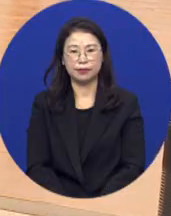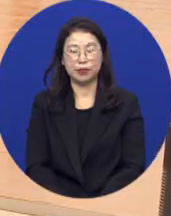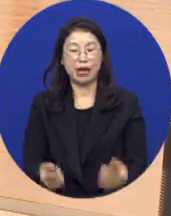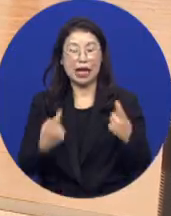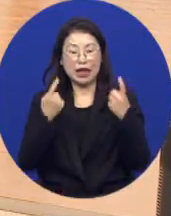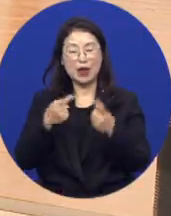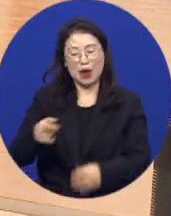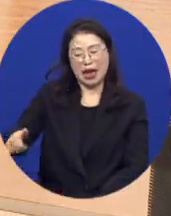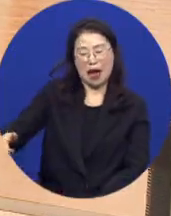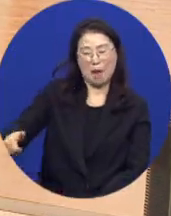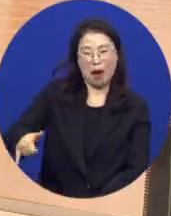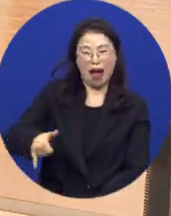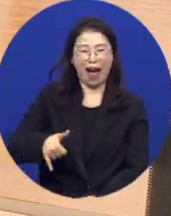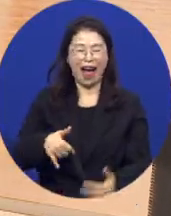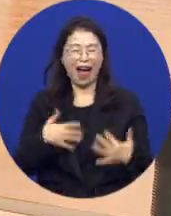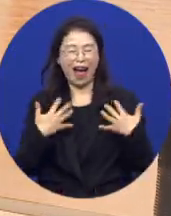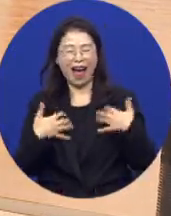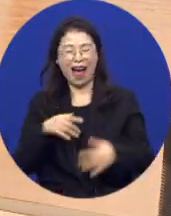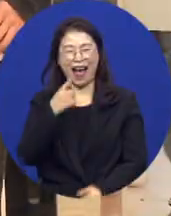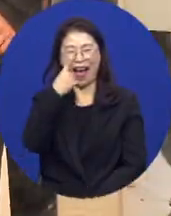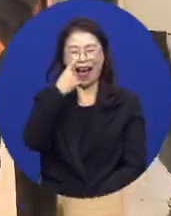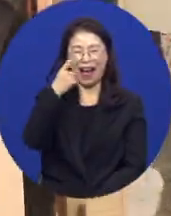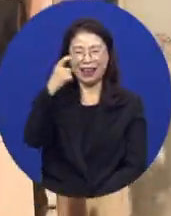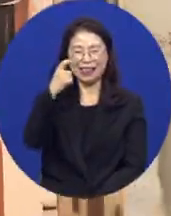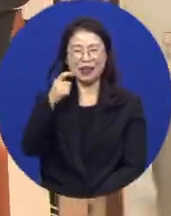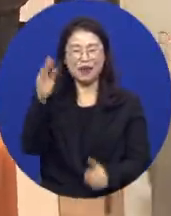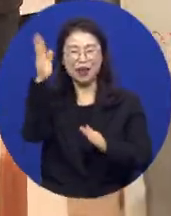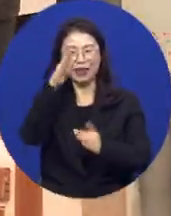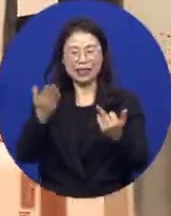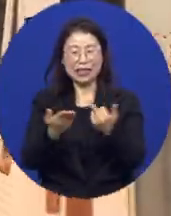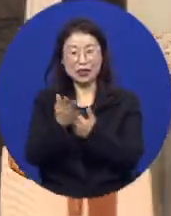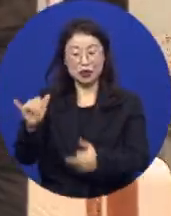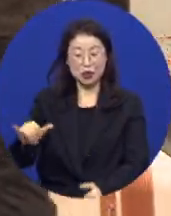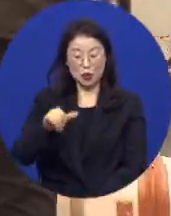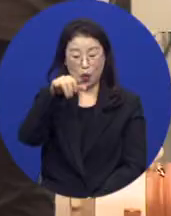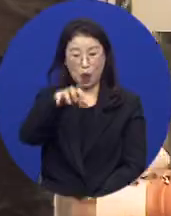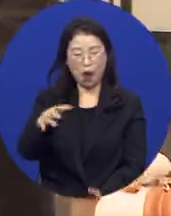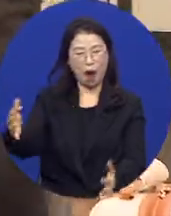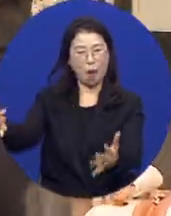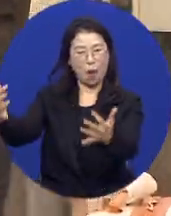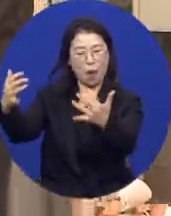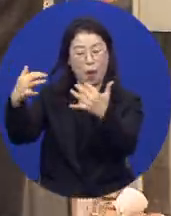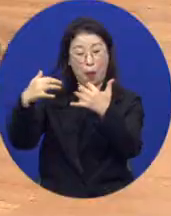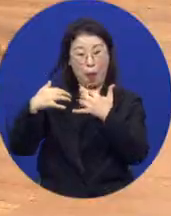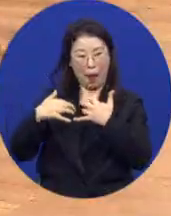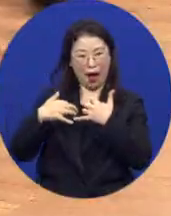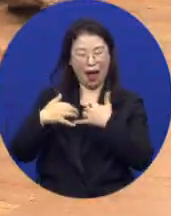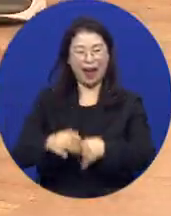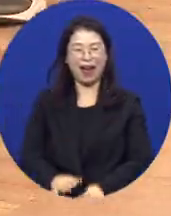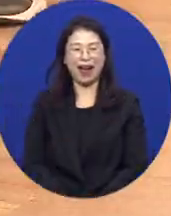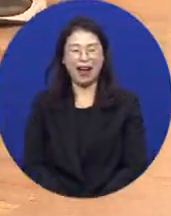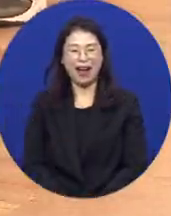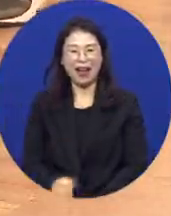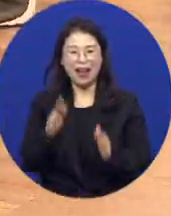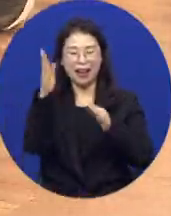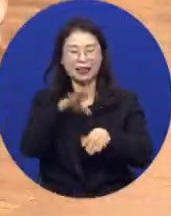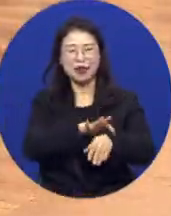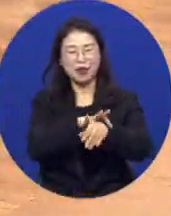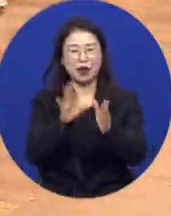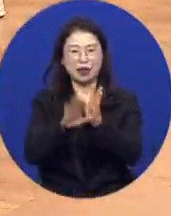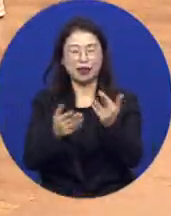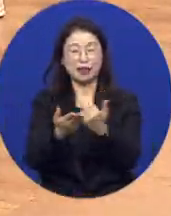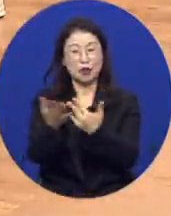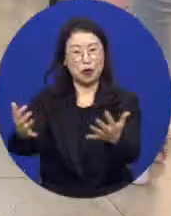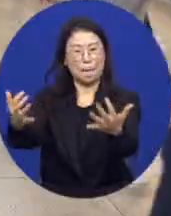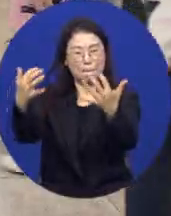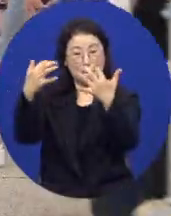여행 가방을 끌고 한껏 차려입은 학생들이 제주공항 도착 대합실로 물밑듯 나옵니다. 수학여행철을 맞아 제주를